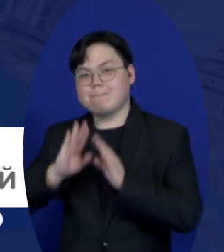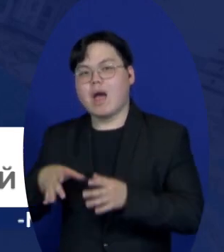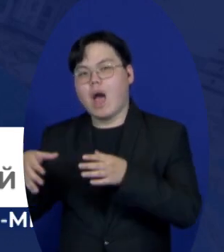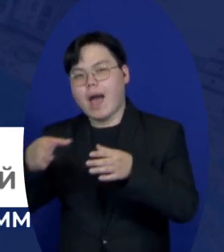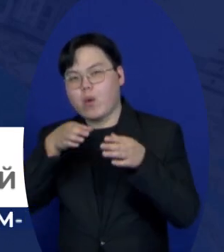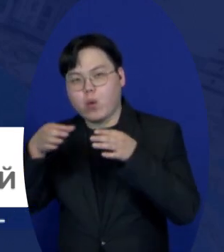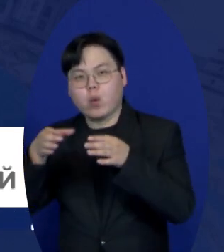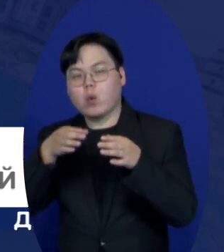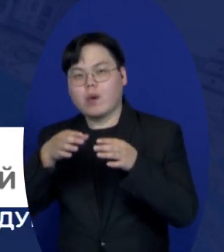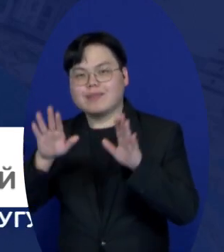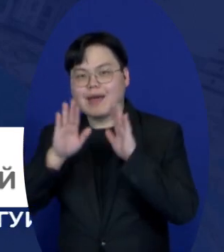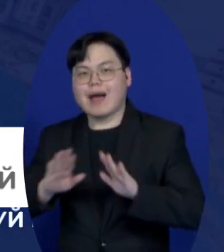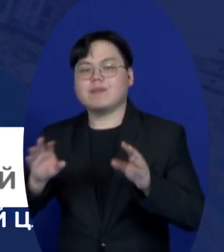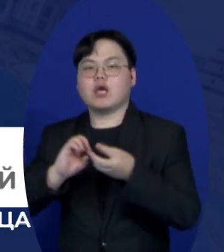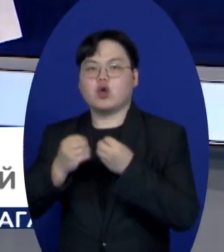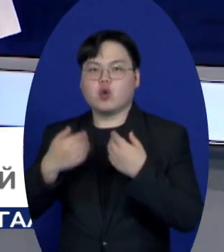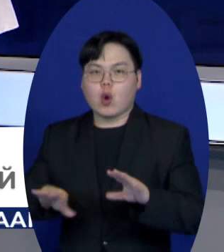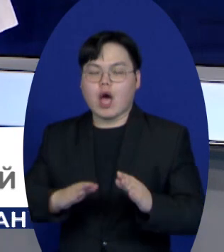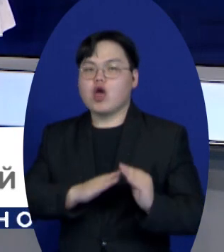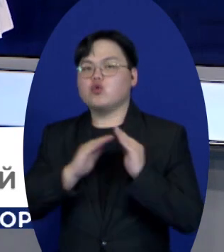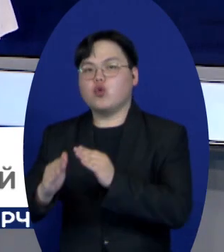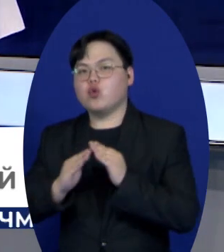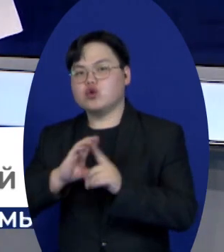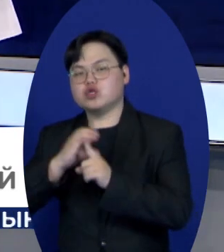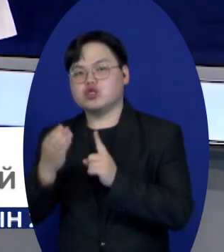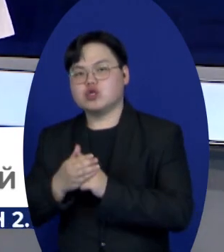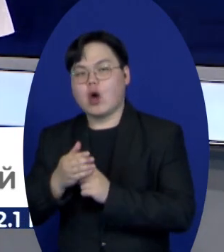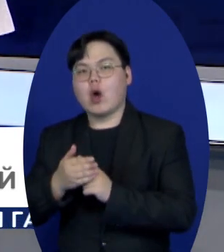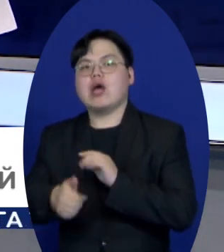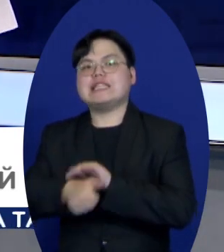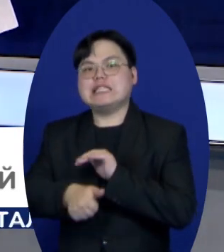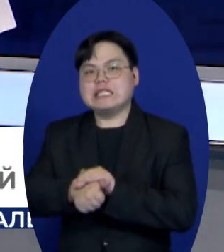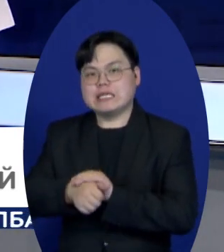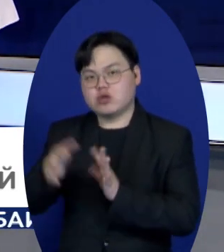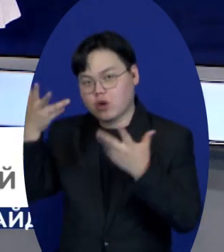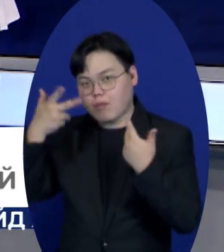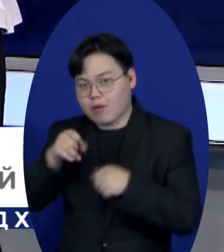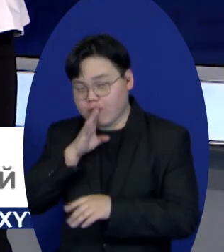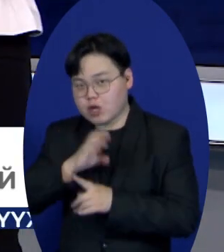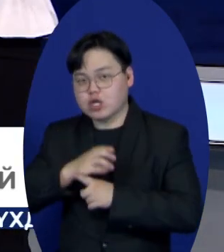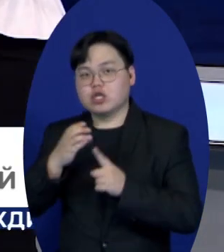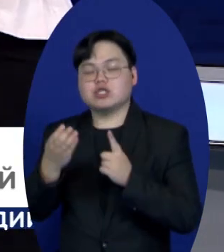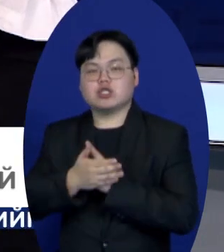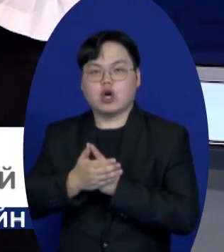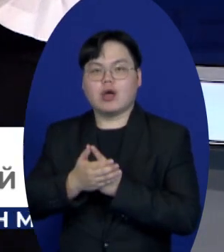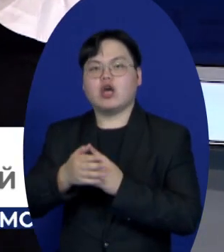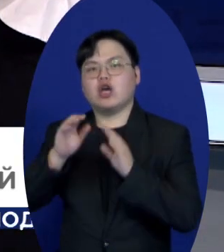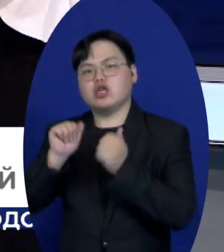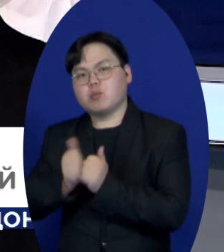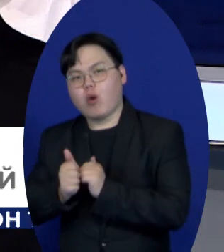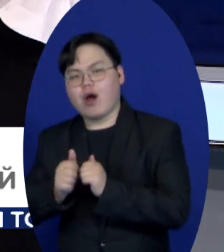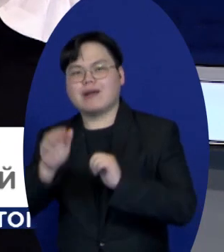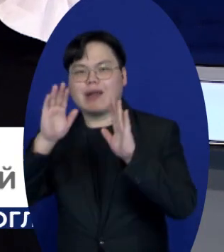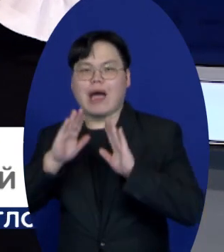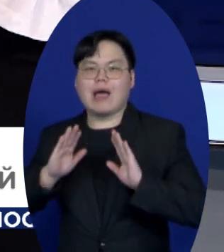Орхон сумын нутаг дэвсгэрт, за мөн Нүүдэлчин соёлын наадам, Тэрэлчт зохион байгуулсан. За мөн соёлын наадам, спортын наадмуудыг за гол жуул